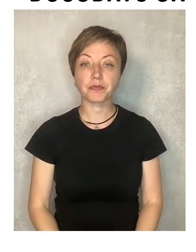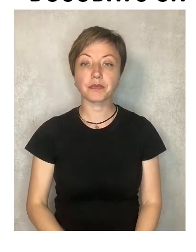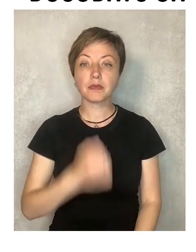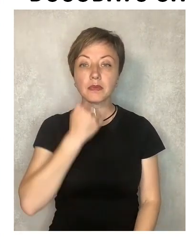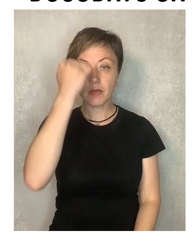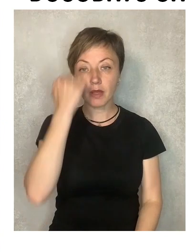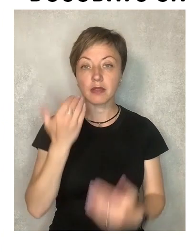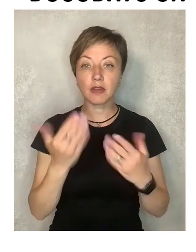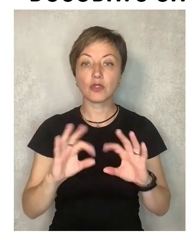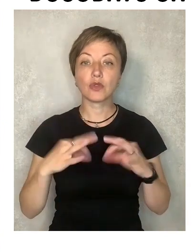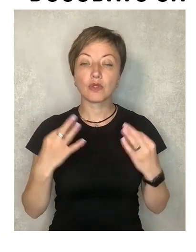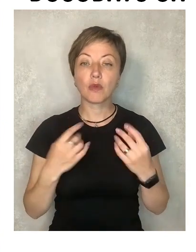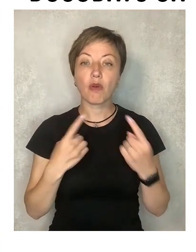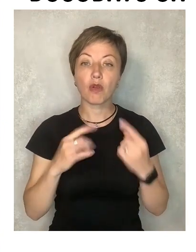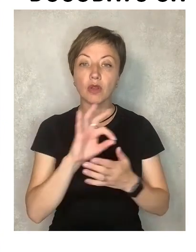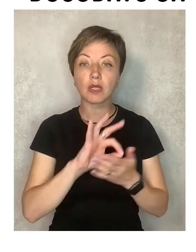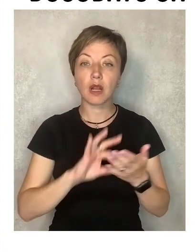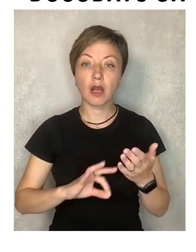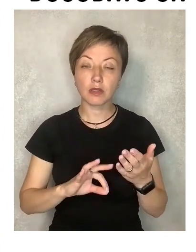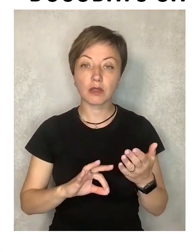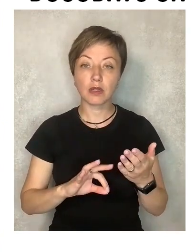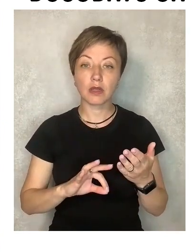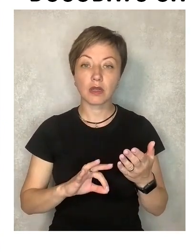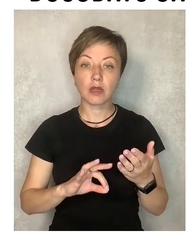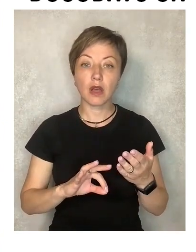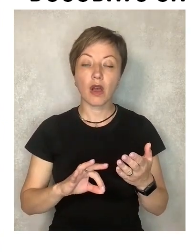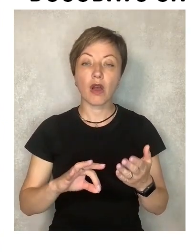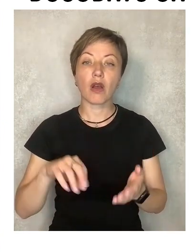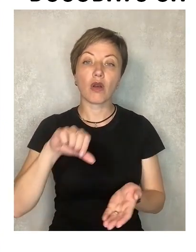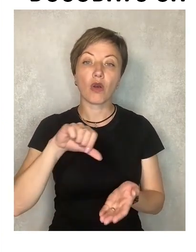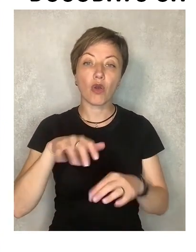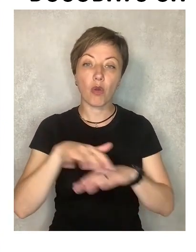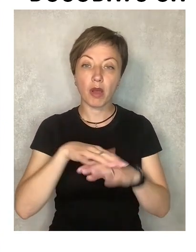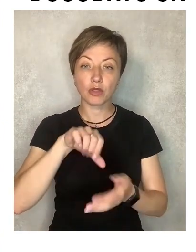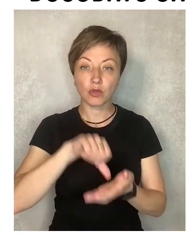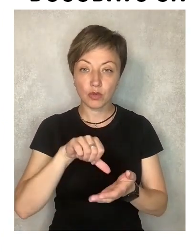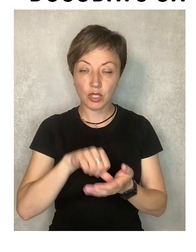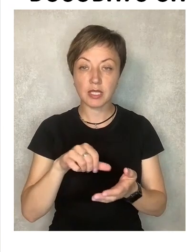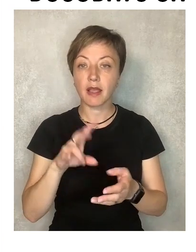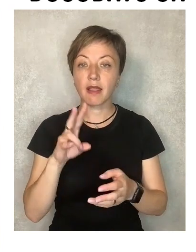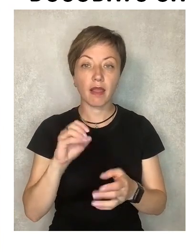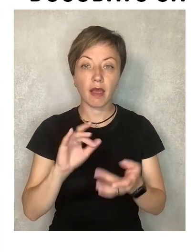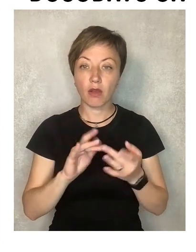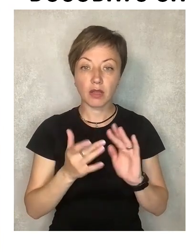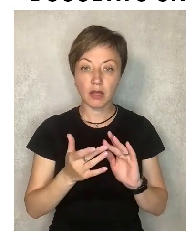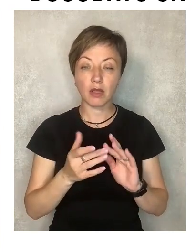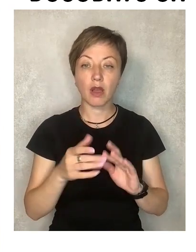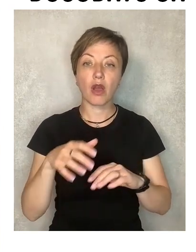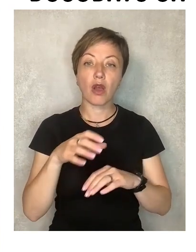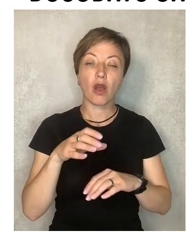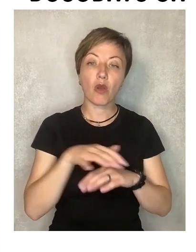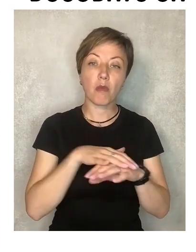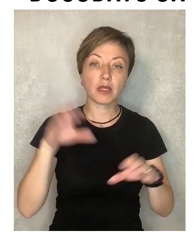дозволу, поговоримо одразу про офлайн інструменти громадської участі. Їх існує доволі багато: громадські слухання, громадські обговорення, консультації